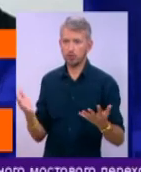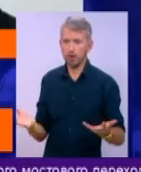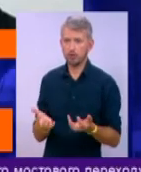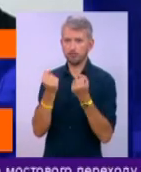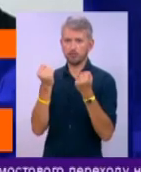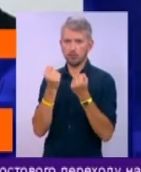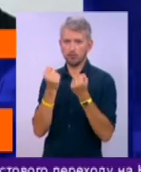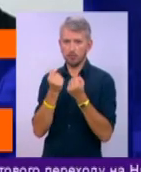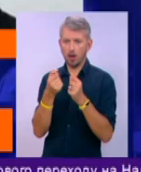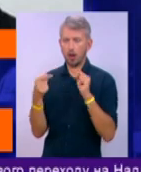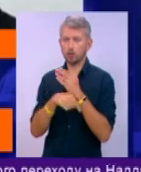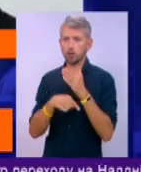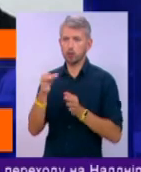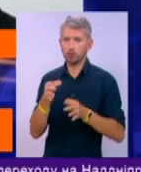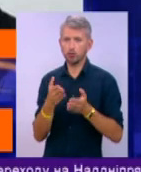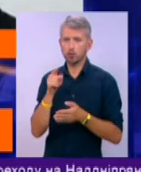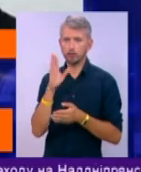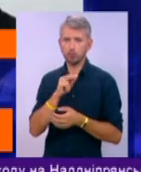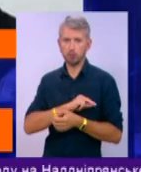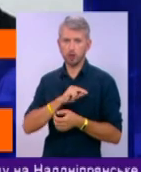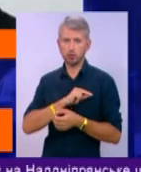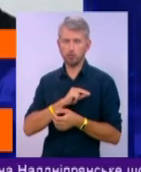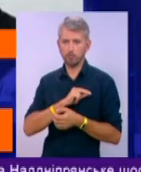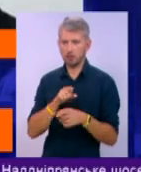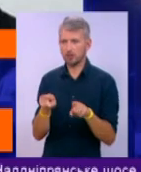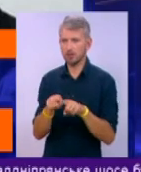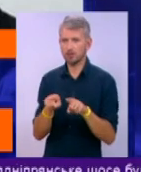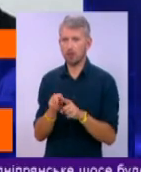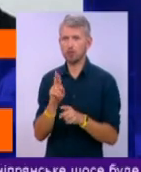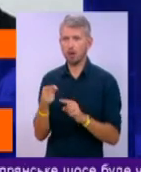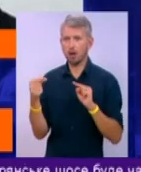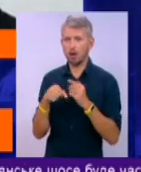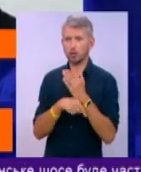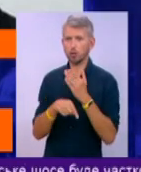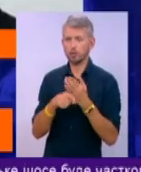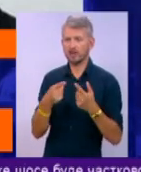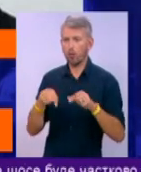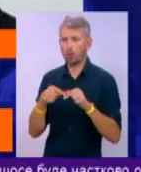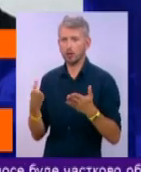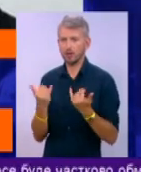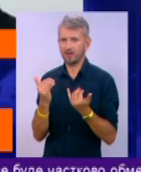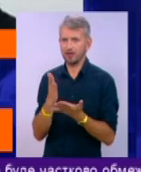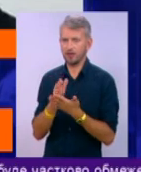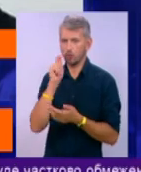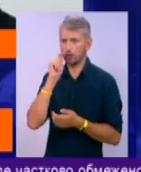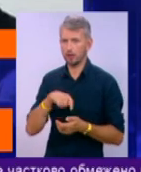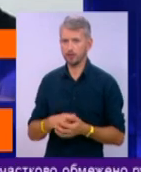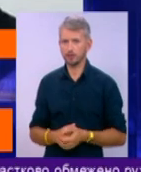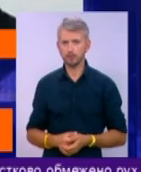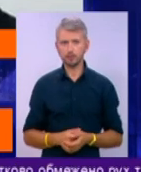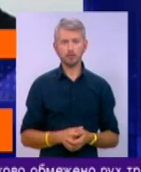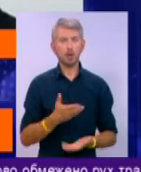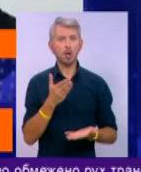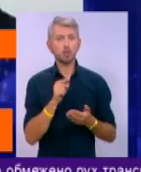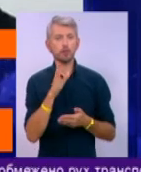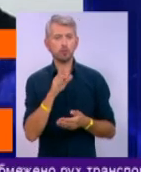панацеєю антикорупційний суд, якщо він буде працювати рівно так само, як антикорупційні органи, які вже діють в Україні. Ну, якщо